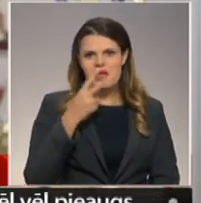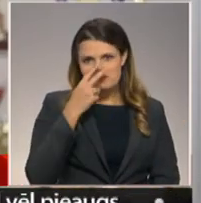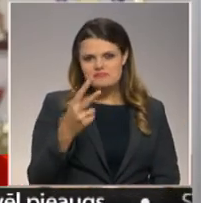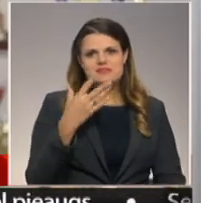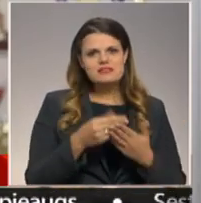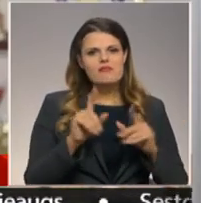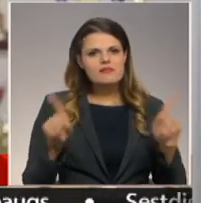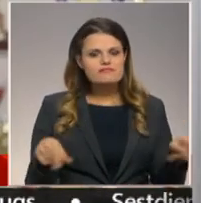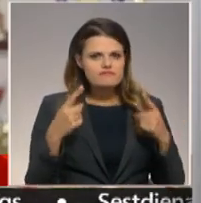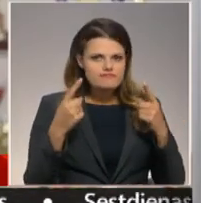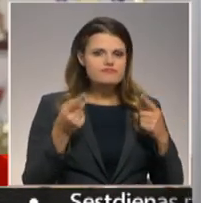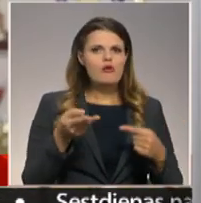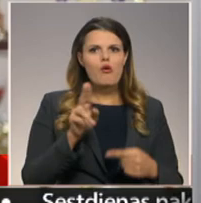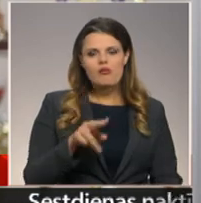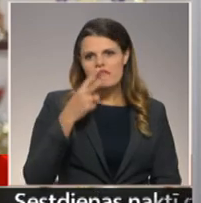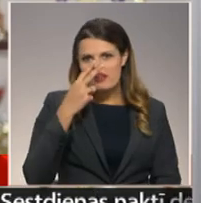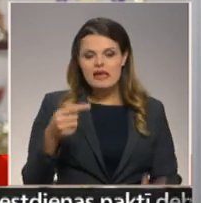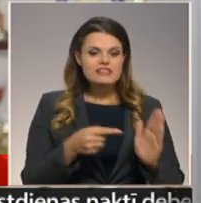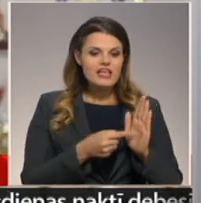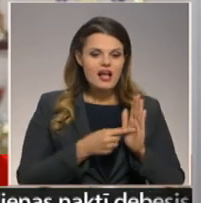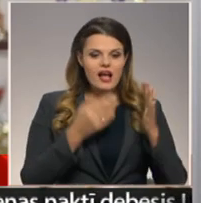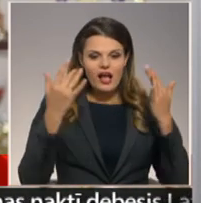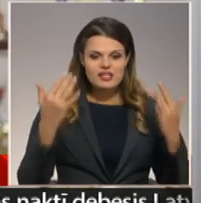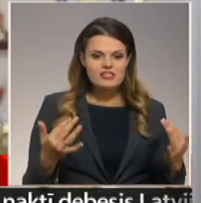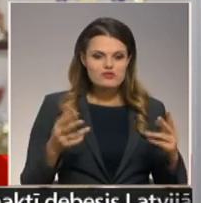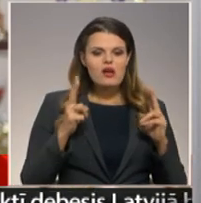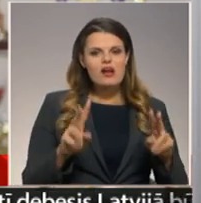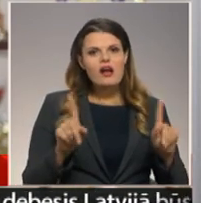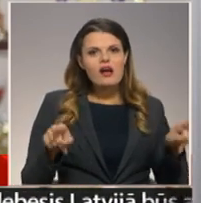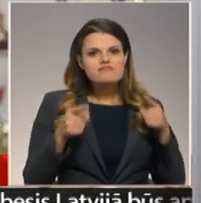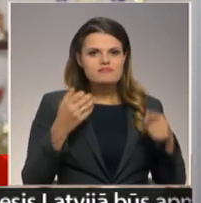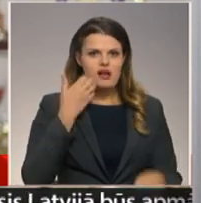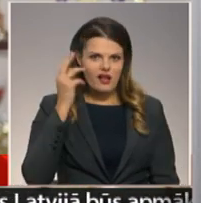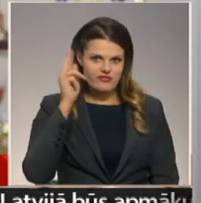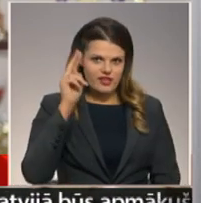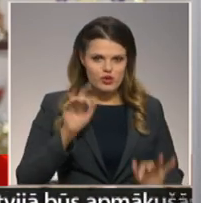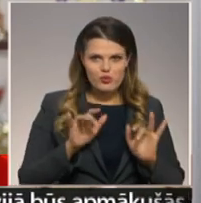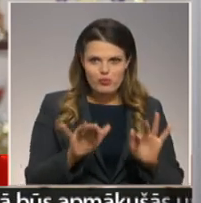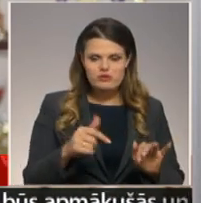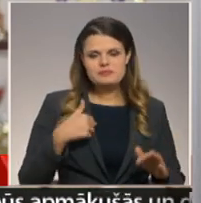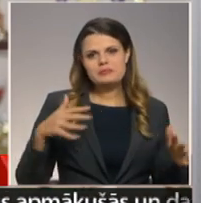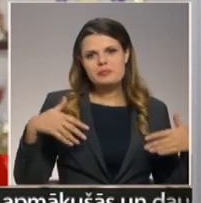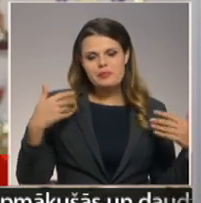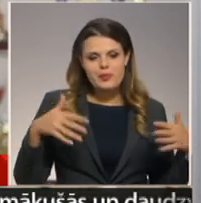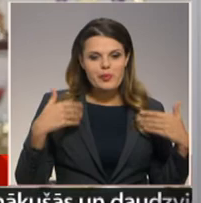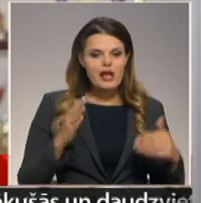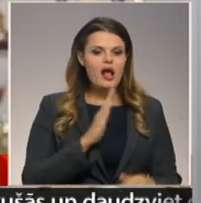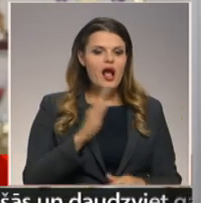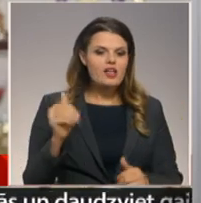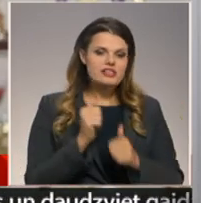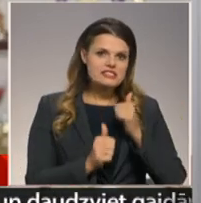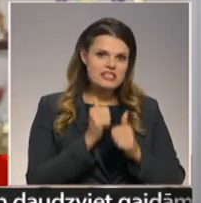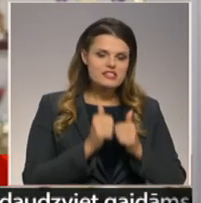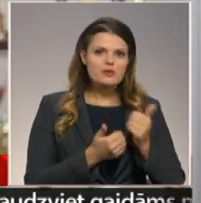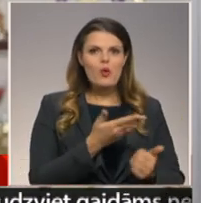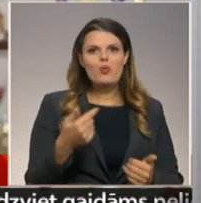savu izaugsmi un tu redzi to rezultātu, kā tu progresē, kad tu trenējies. Un man liela prieka sagādā katras sacensības,